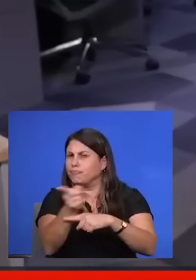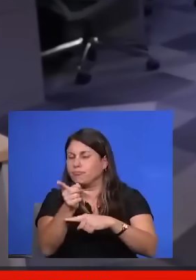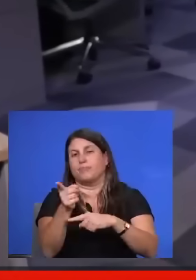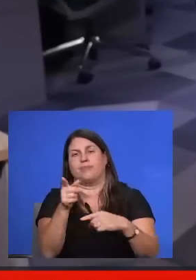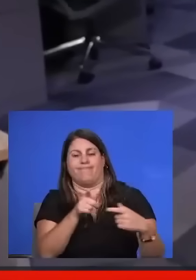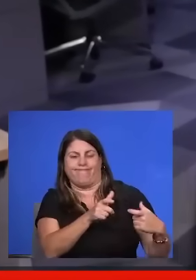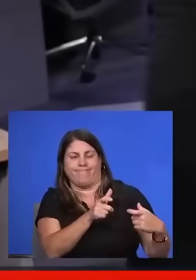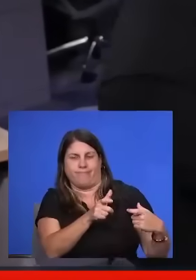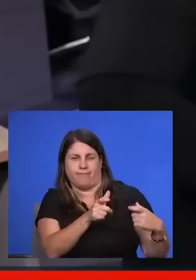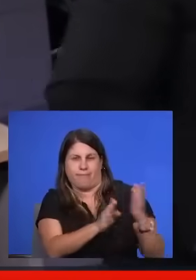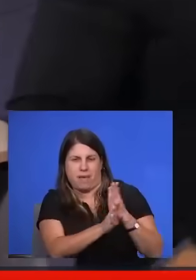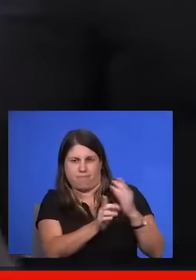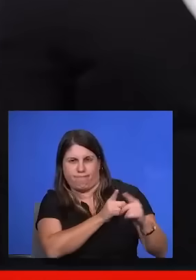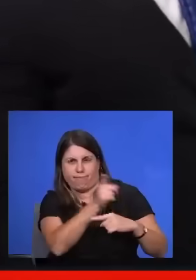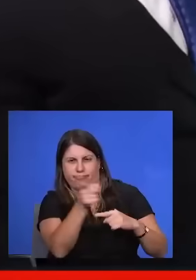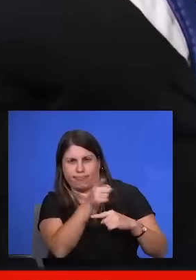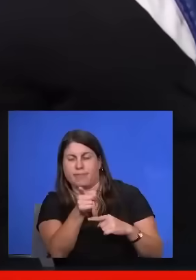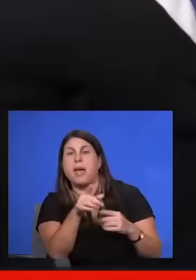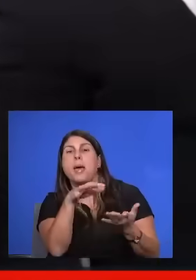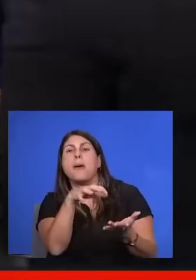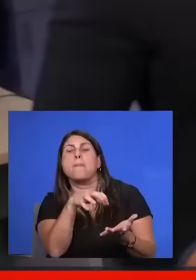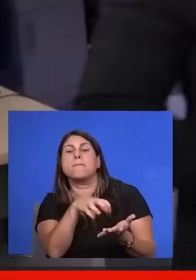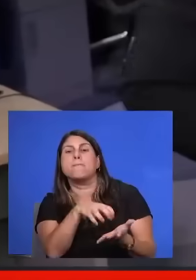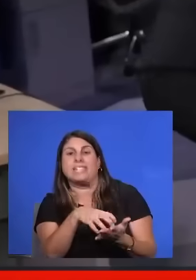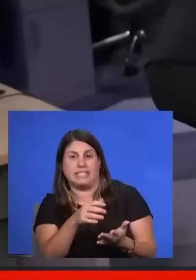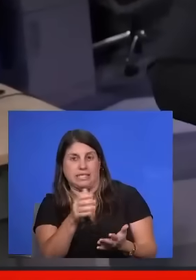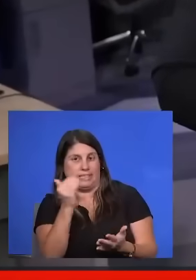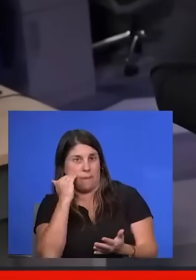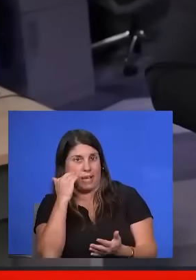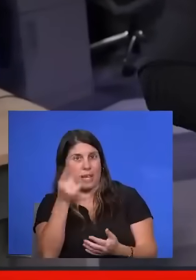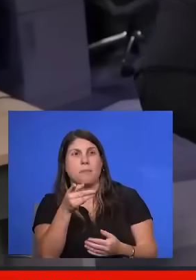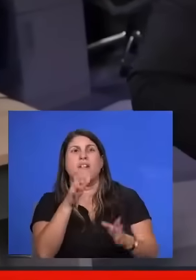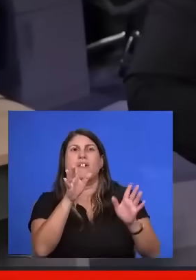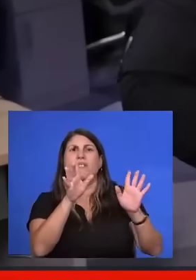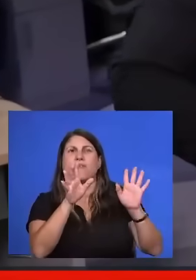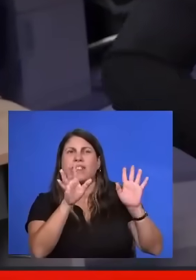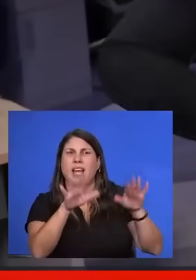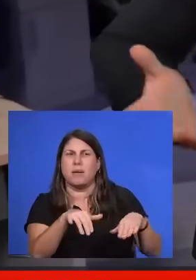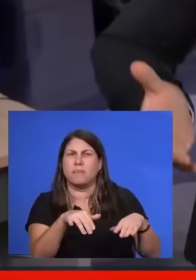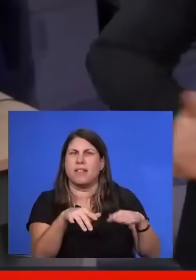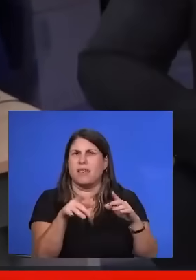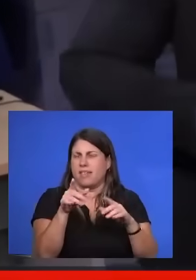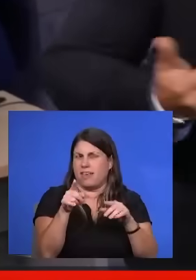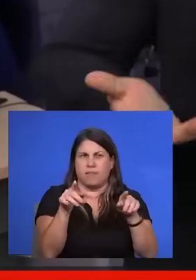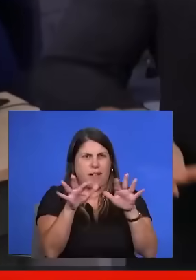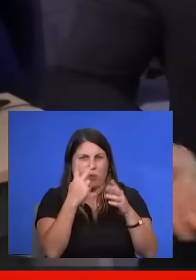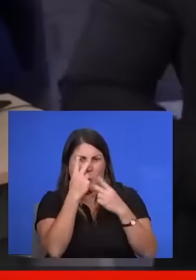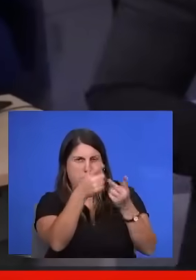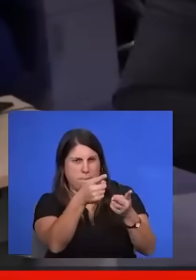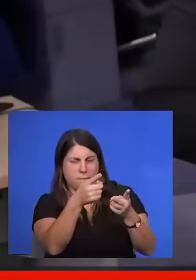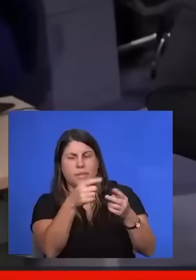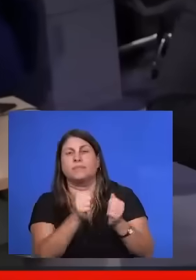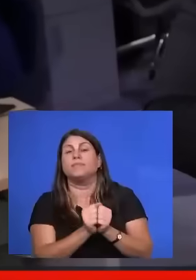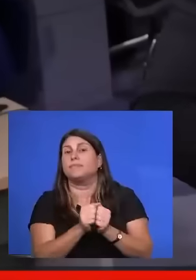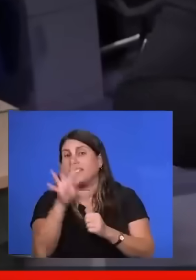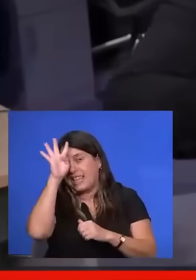לעבר הבסיסים, אבל גם באמצעות כתב"מים מתאבדים, כמו שאנחנו רואים כאן בתמונה. האיראנים לא צריכים איזשהו תירוץ